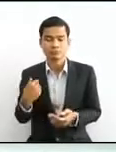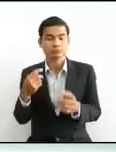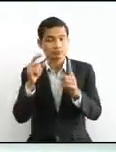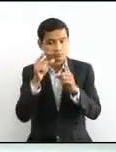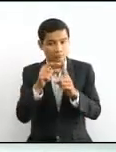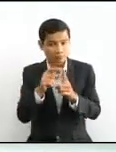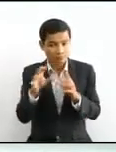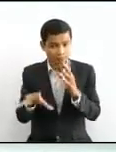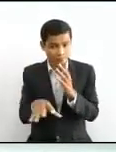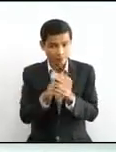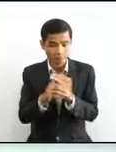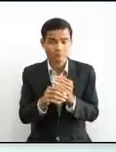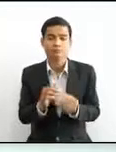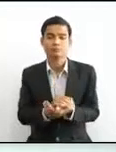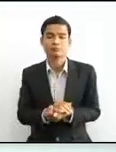จ้าเนี่ยครูนั่งเวียนเชียงเตี้ย